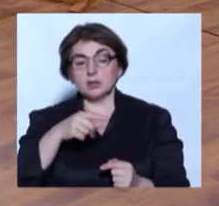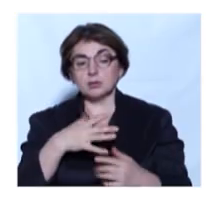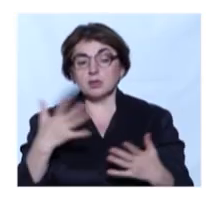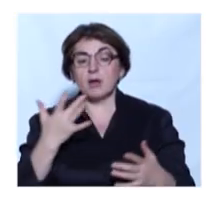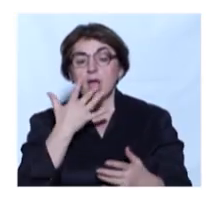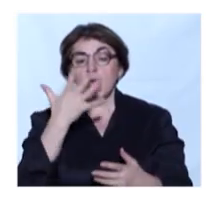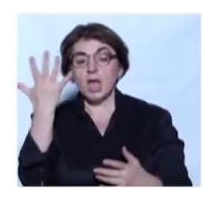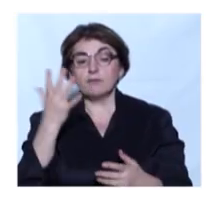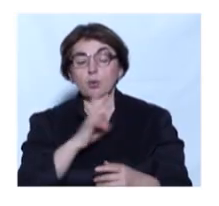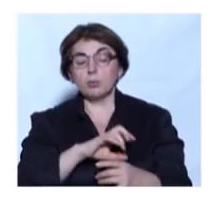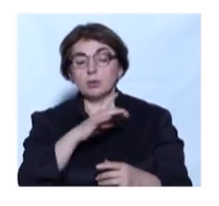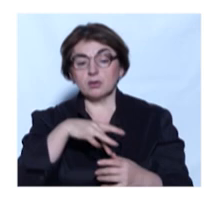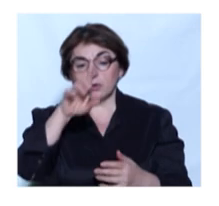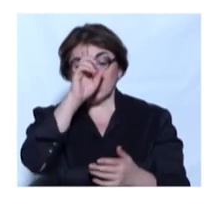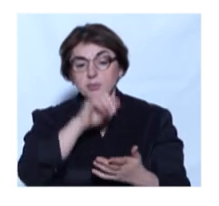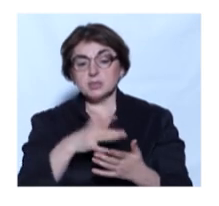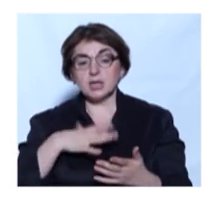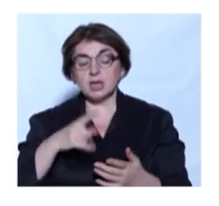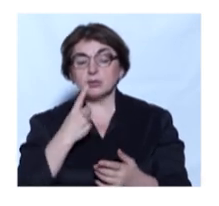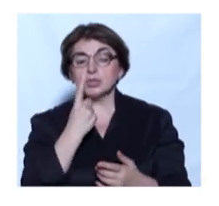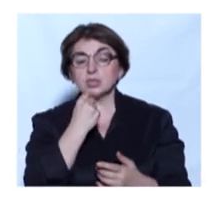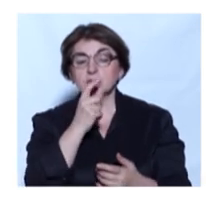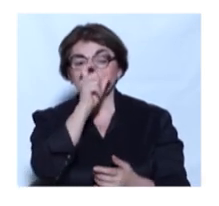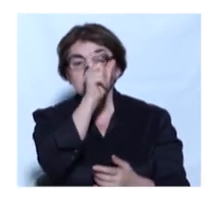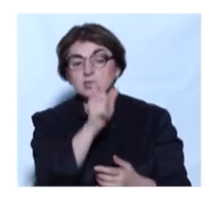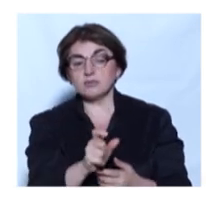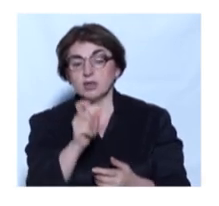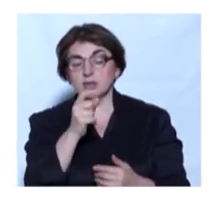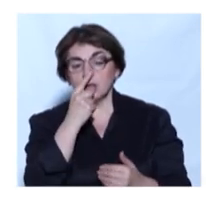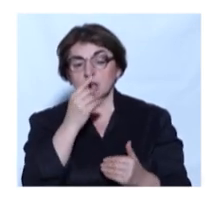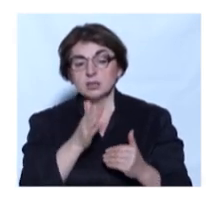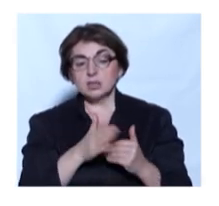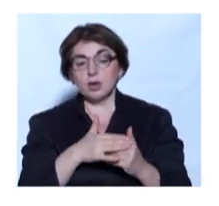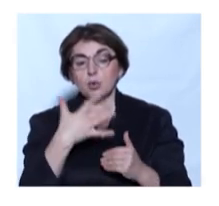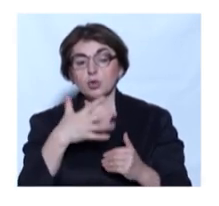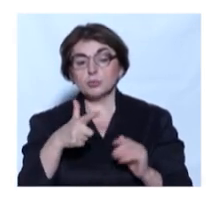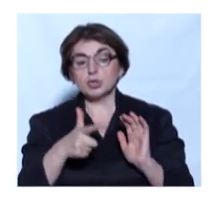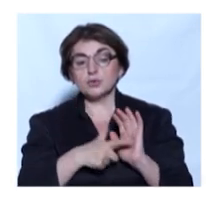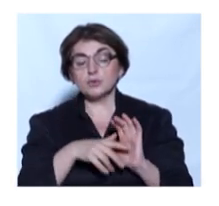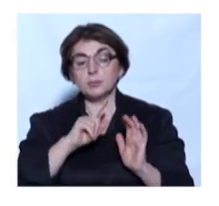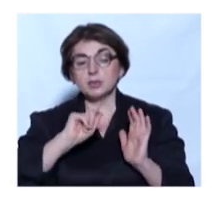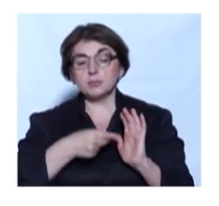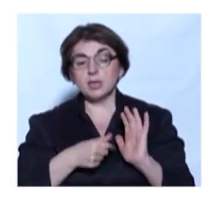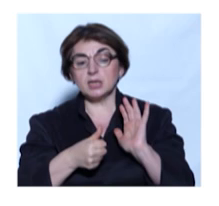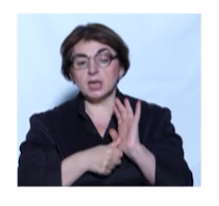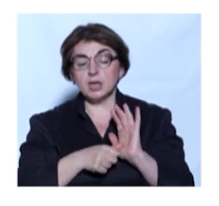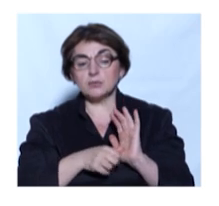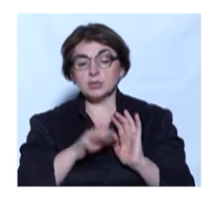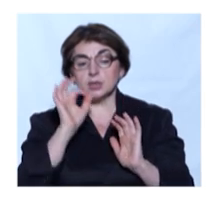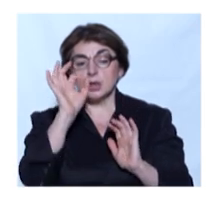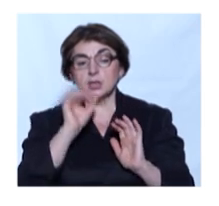ევროპულ ქვეყნებთან ერთად საქართველოს წითელი სვეტით დაახლოებით 57.6, აი თანამედროვე ბოლო